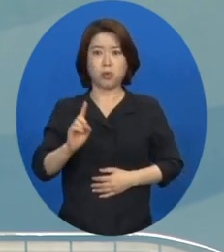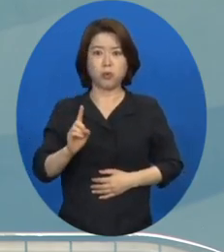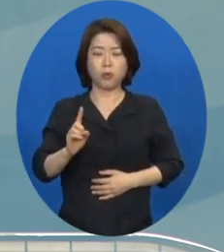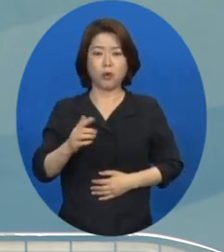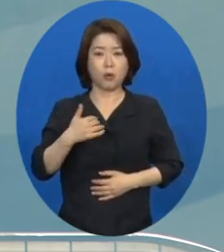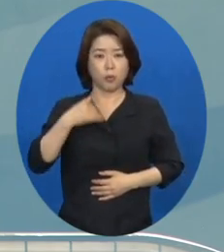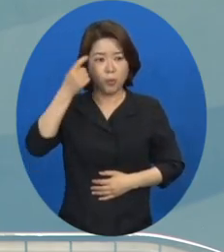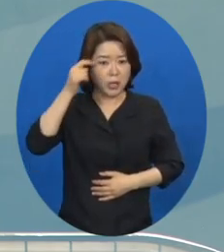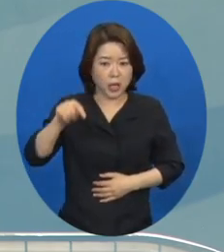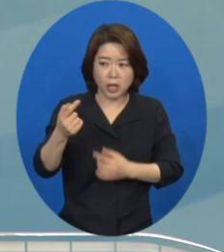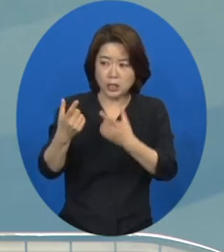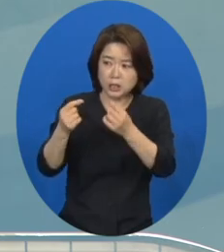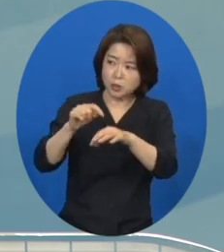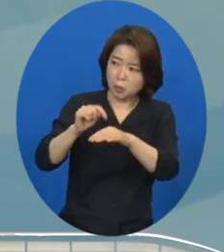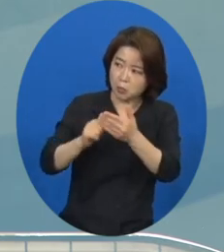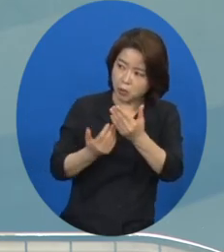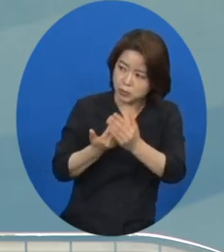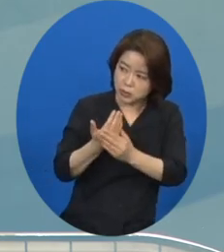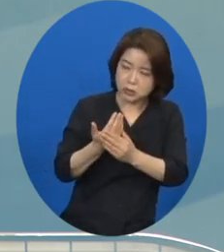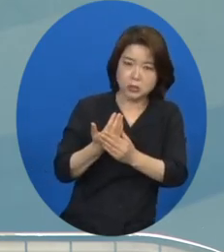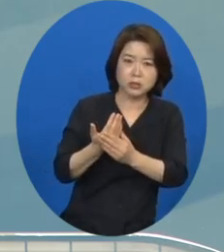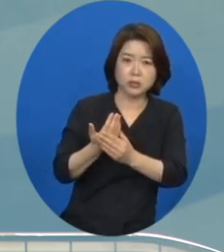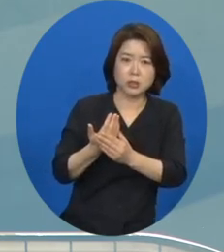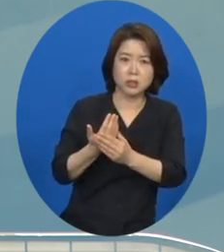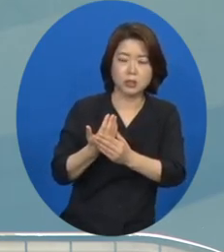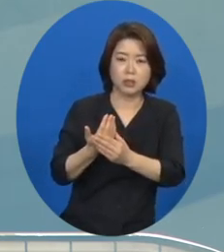왜 나는 왜 이런 마음이지?